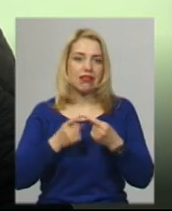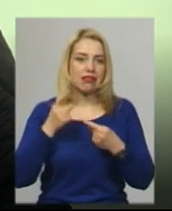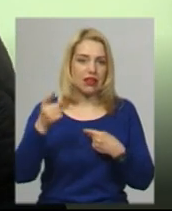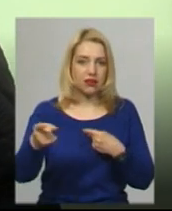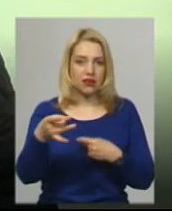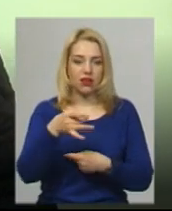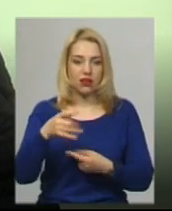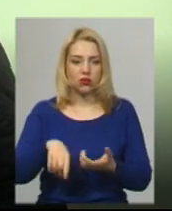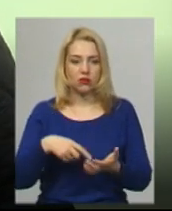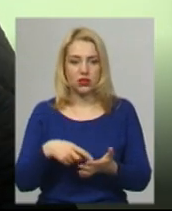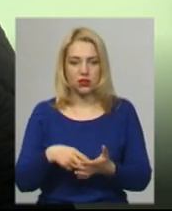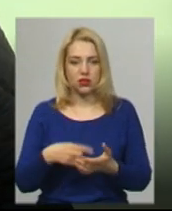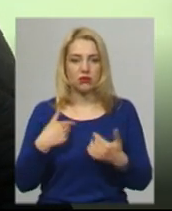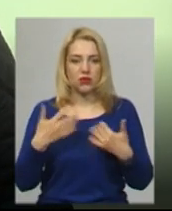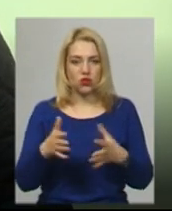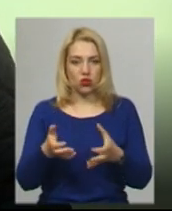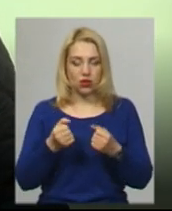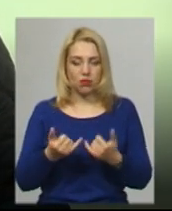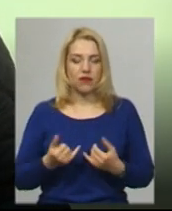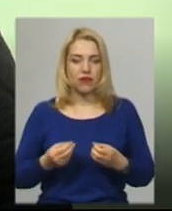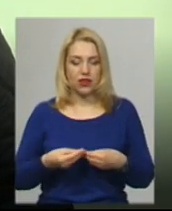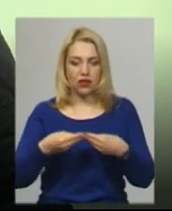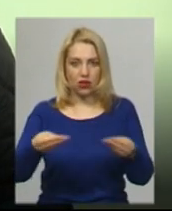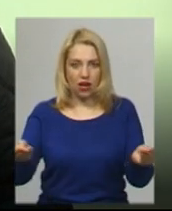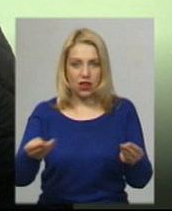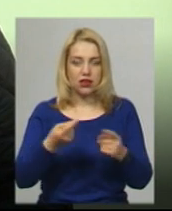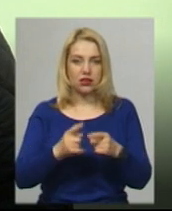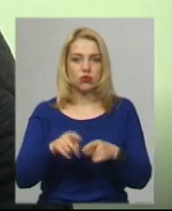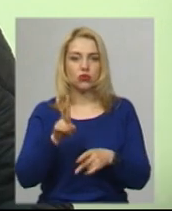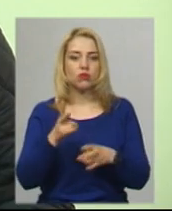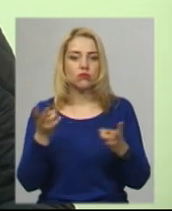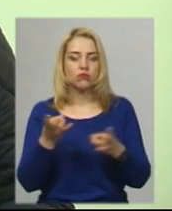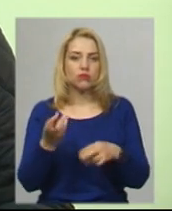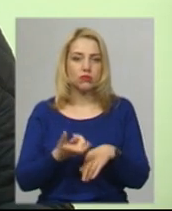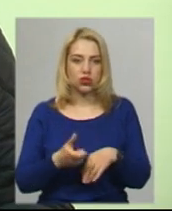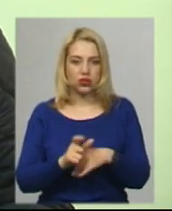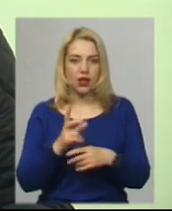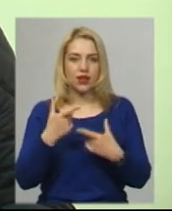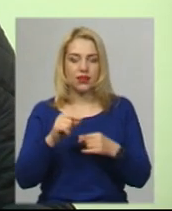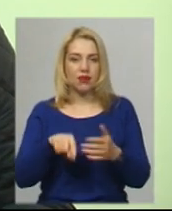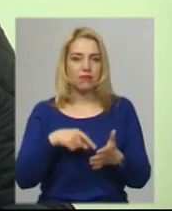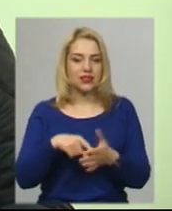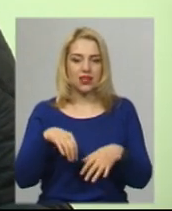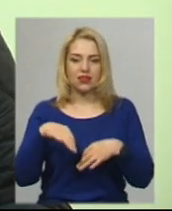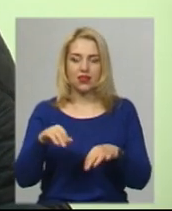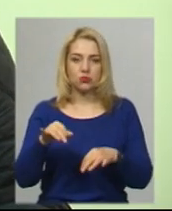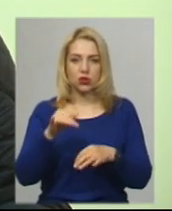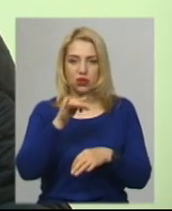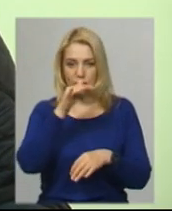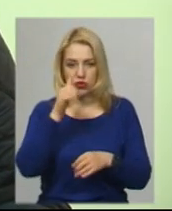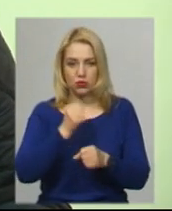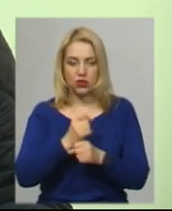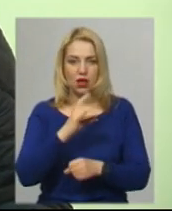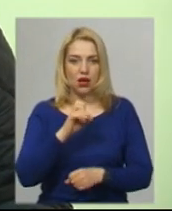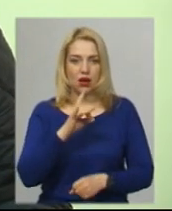ж відпустками, 200 відпусток отримали, ми віддали їх для найбільш потрібних об'єктів, де взагалі міський транспорт зараз не їздить і не може пересуватися, це